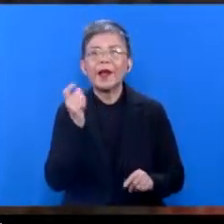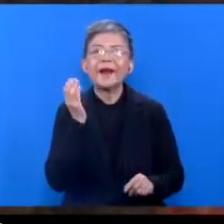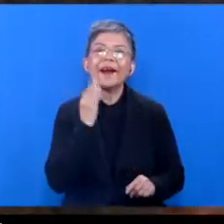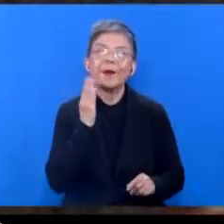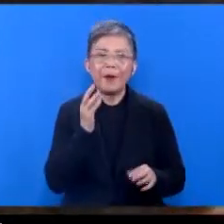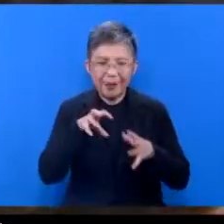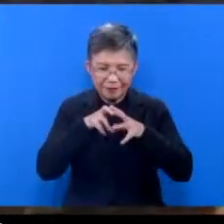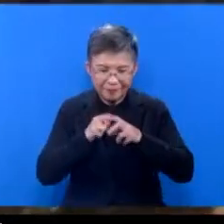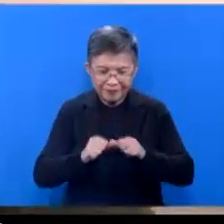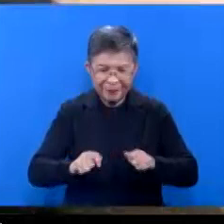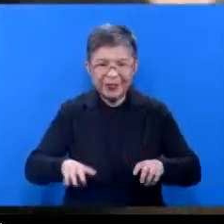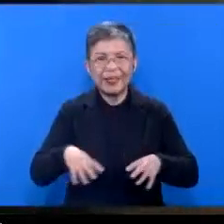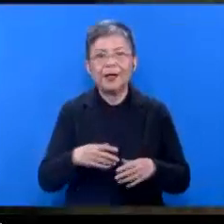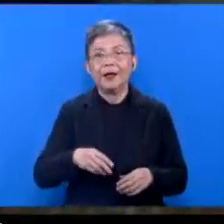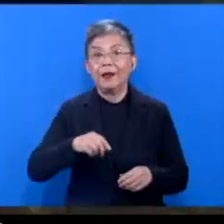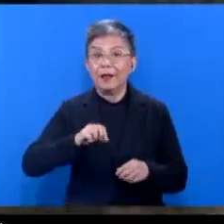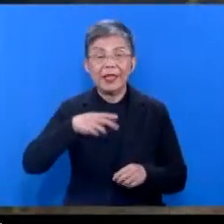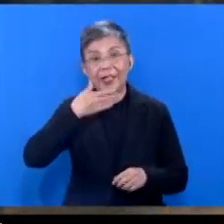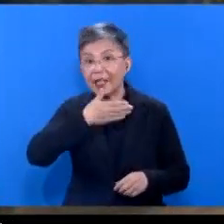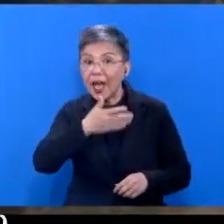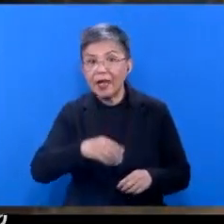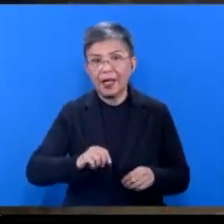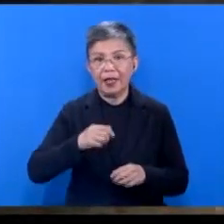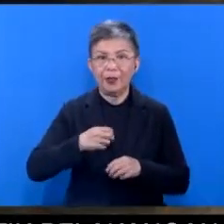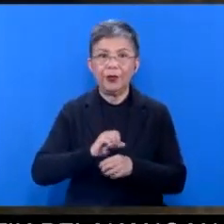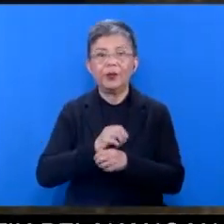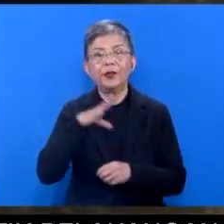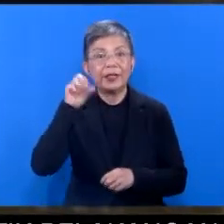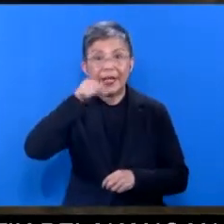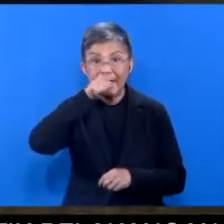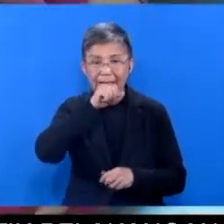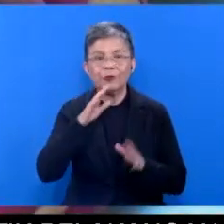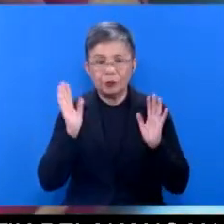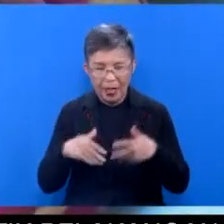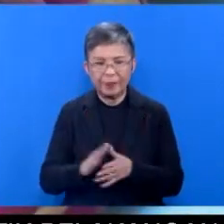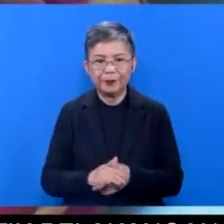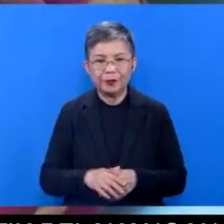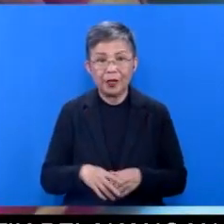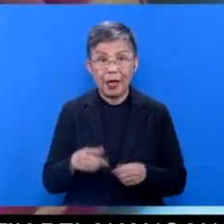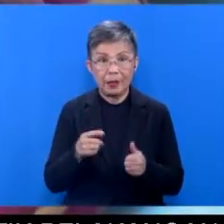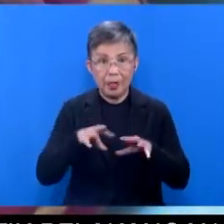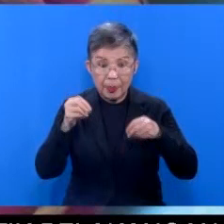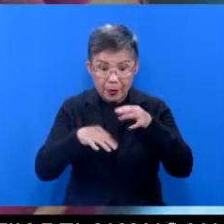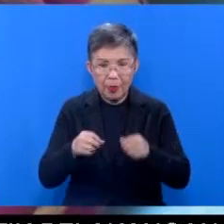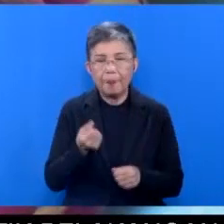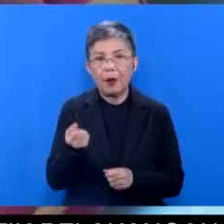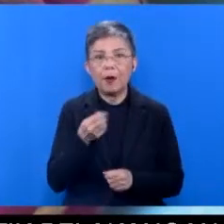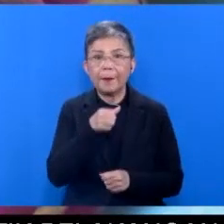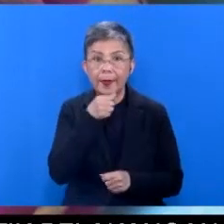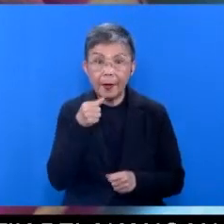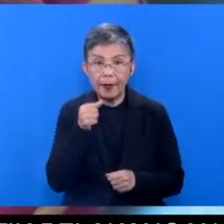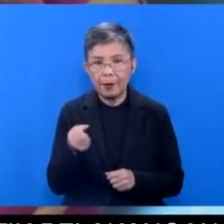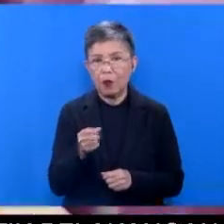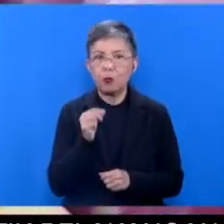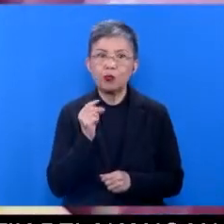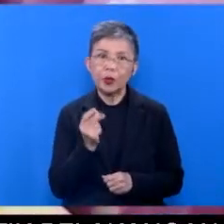meresap pada daging ikan. Sambil menunggu, mari kita haluskan rempah lainnya. Antara lain bawang merah,